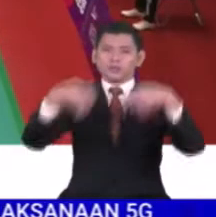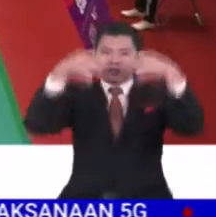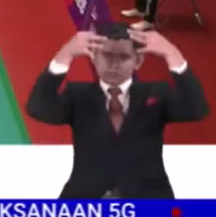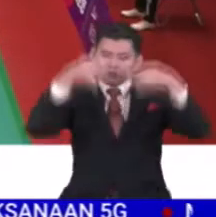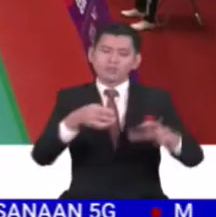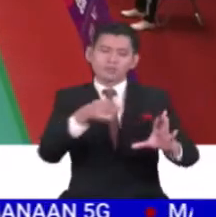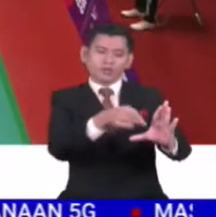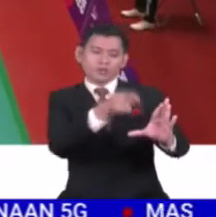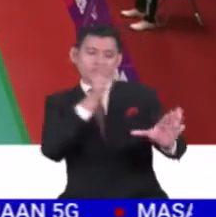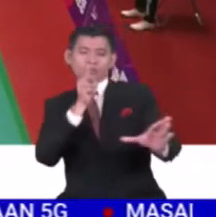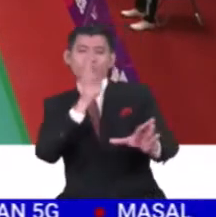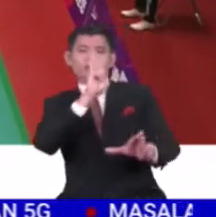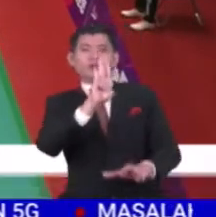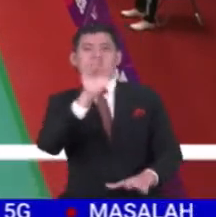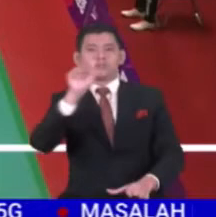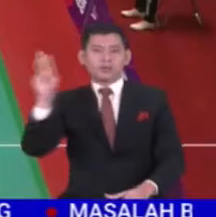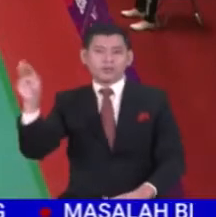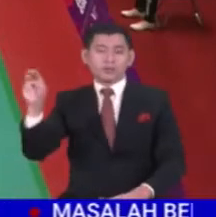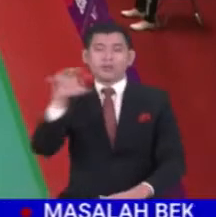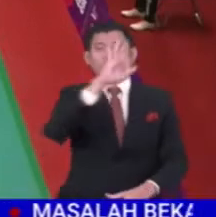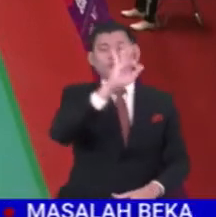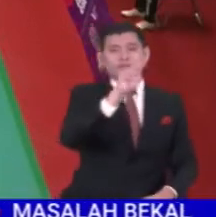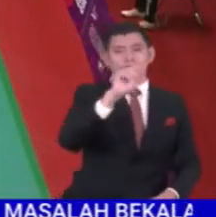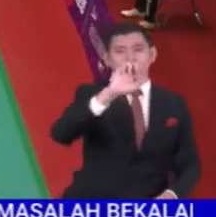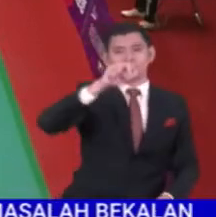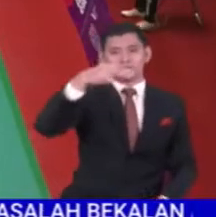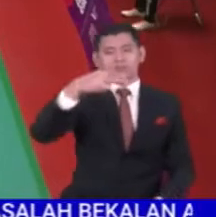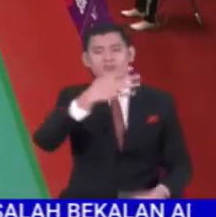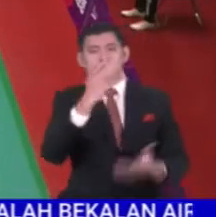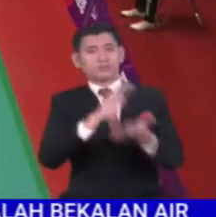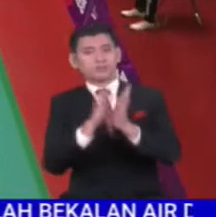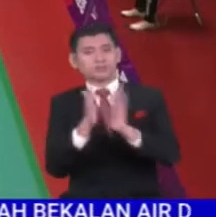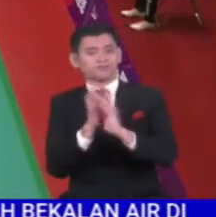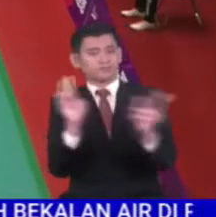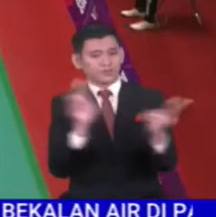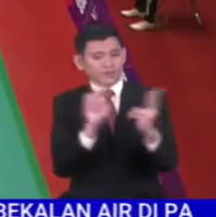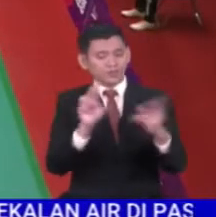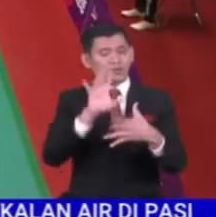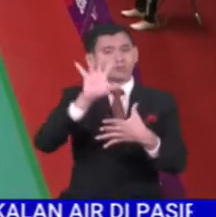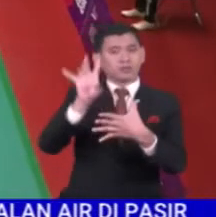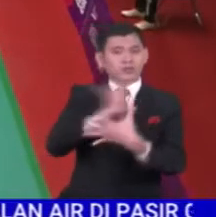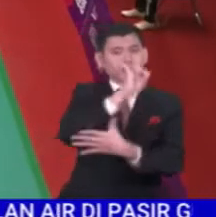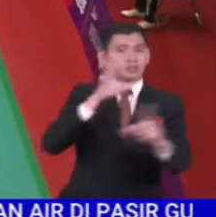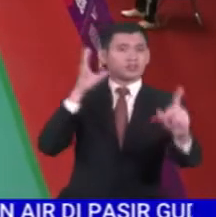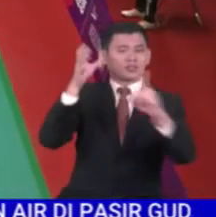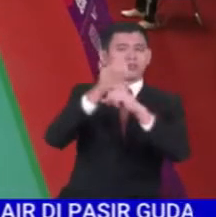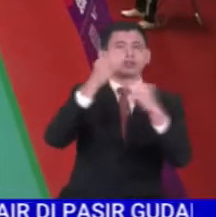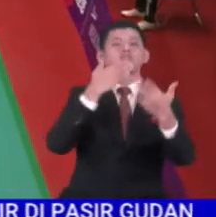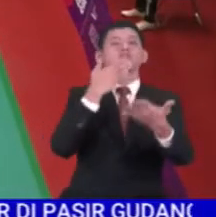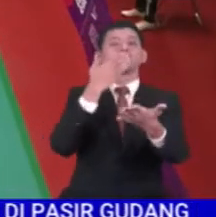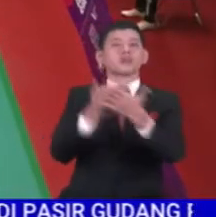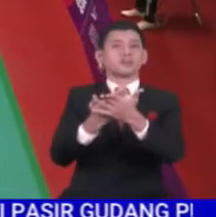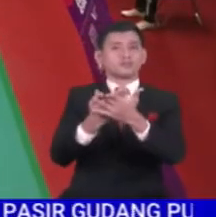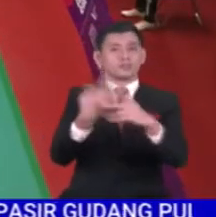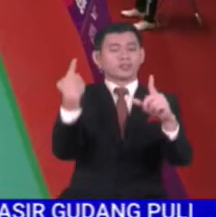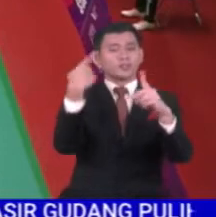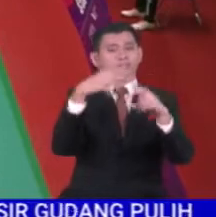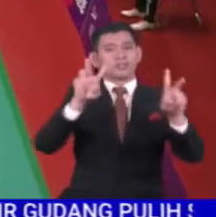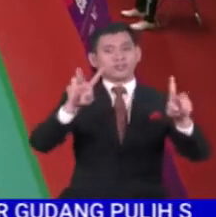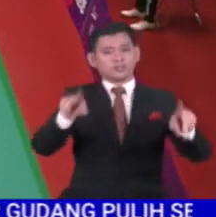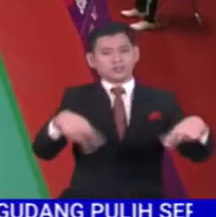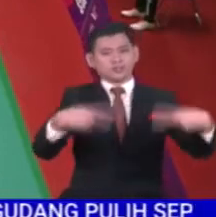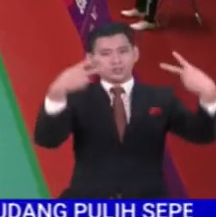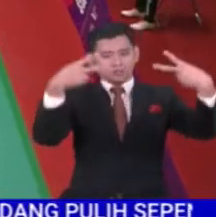sama pensiun dan yisi yang boleh digandingkan pada Jun lepas dan pejabat mereka adalah Maret